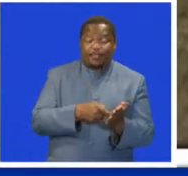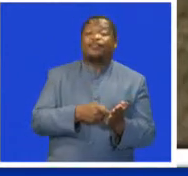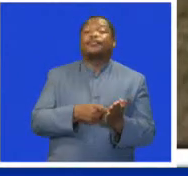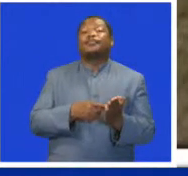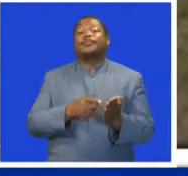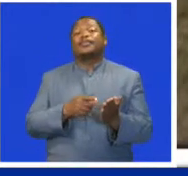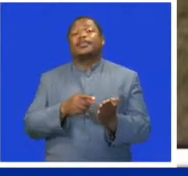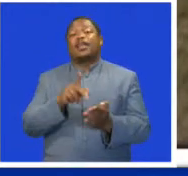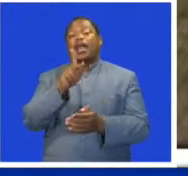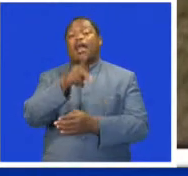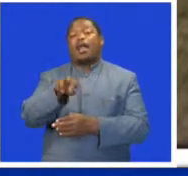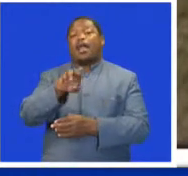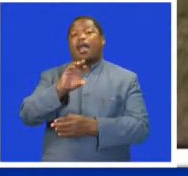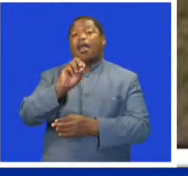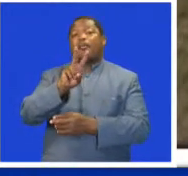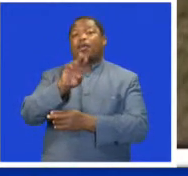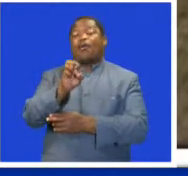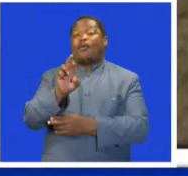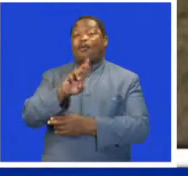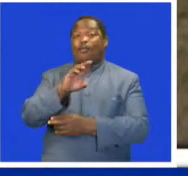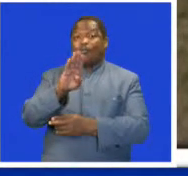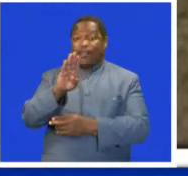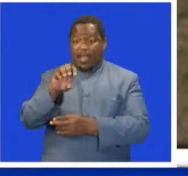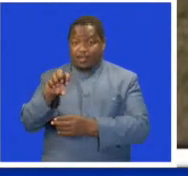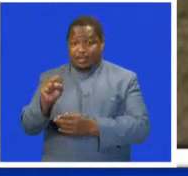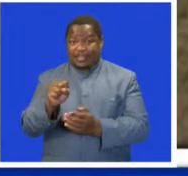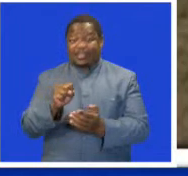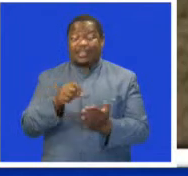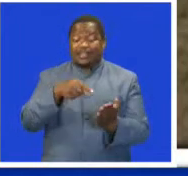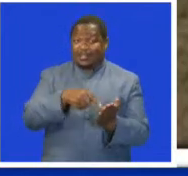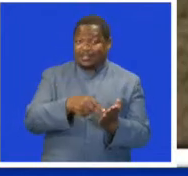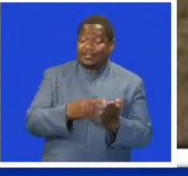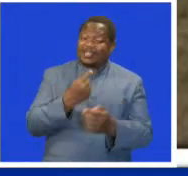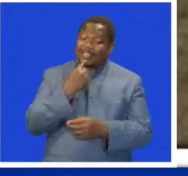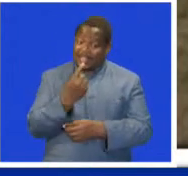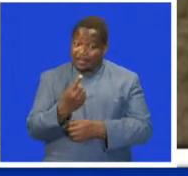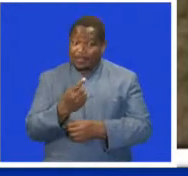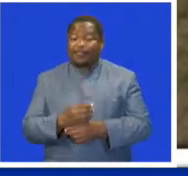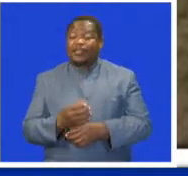ngeliswadi lokumcondisa umkhipha ekufeni